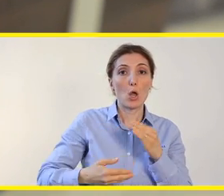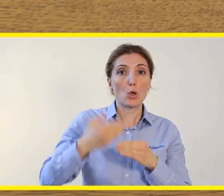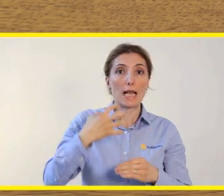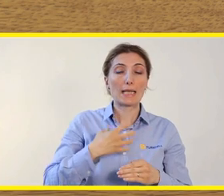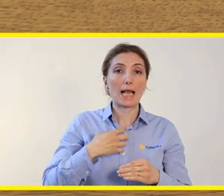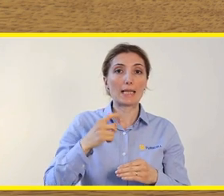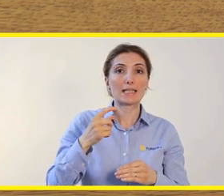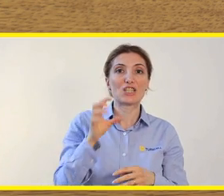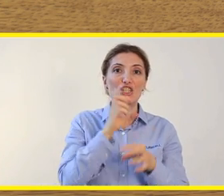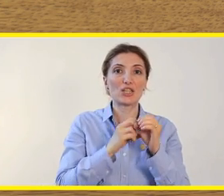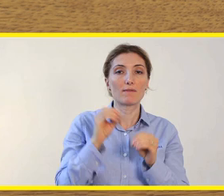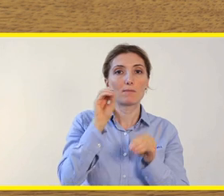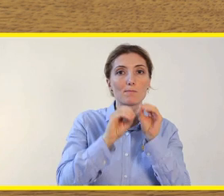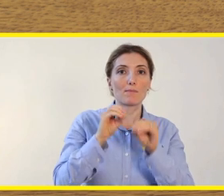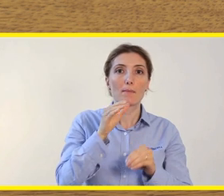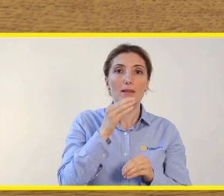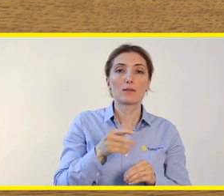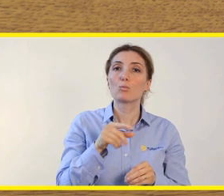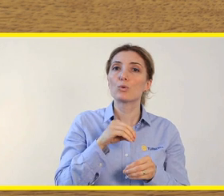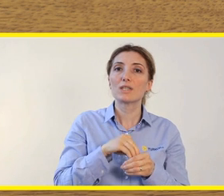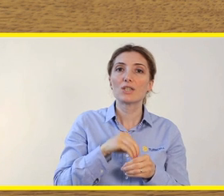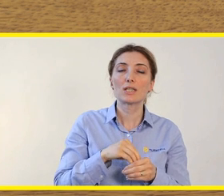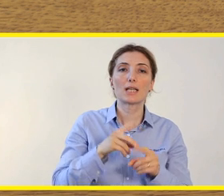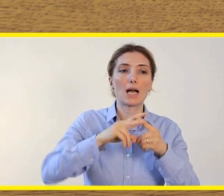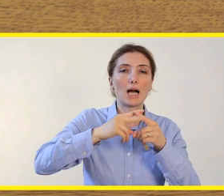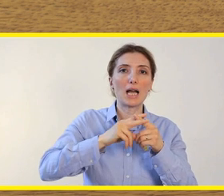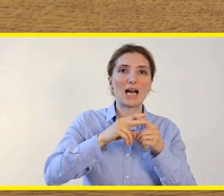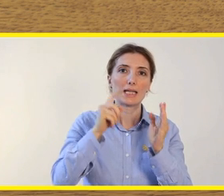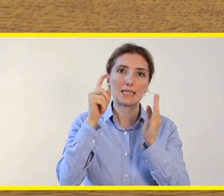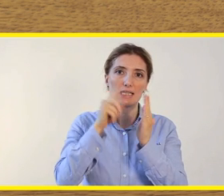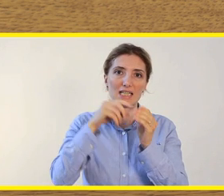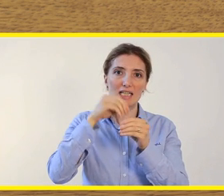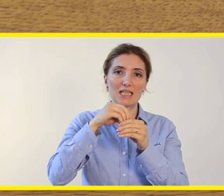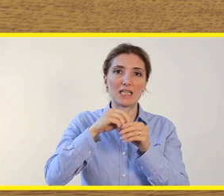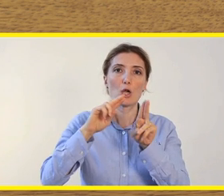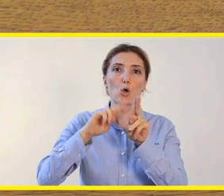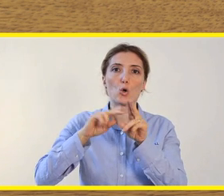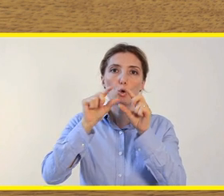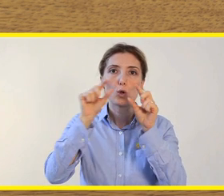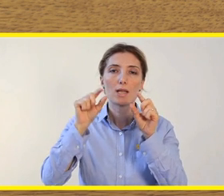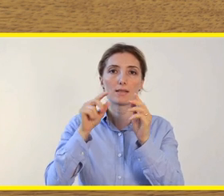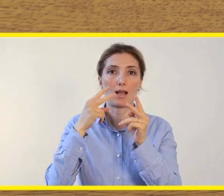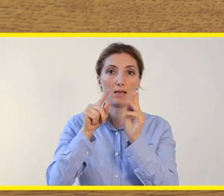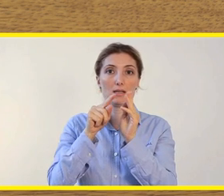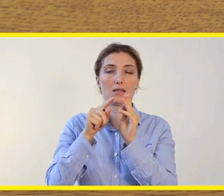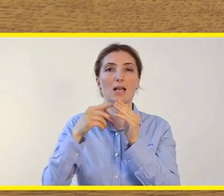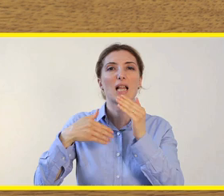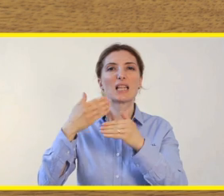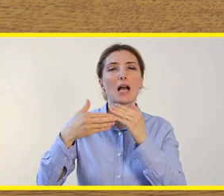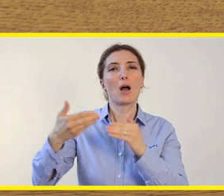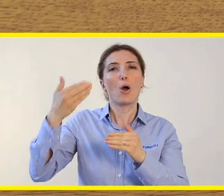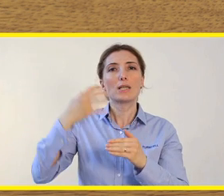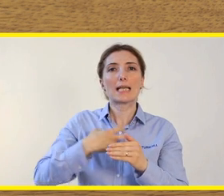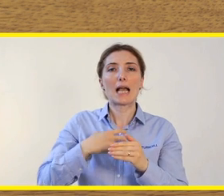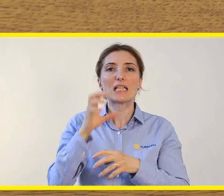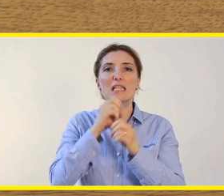oluşturabilirsiniz. Bunun için ayarlar menüsünde kullanıcılar ekranına girin. Daha önce bir kilit